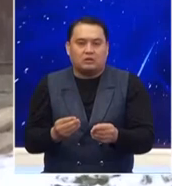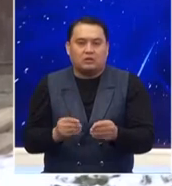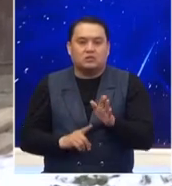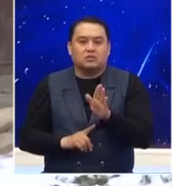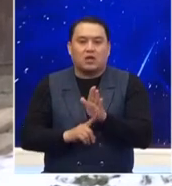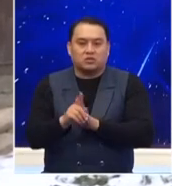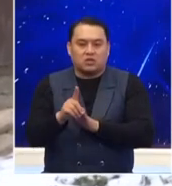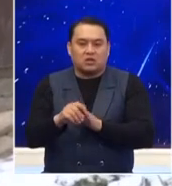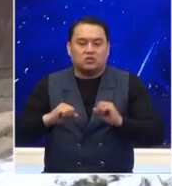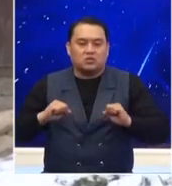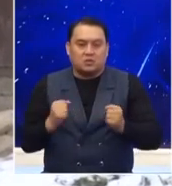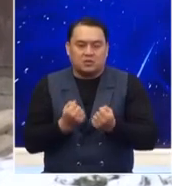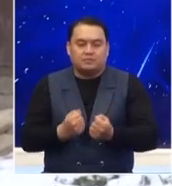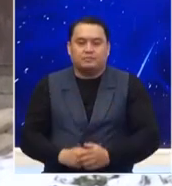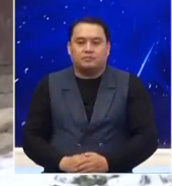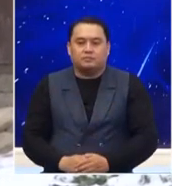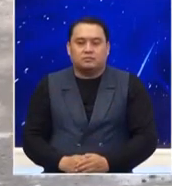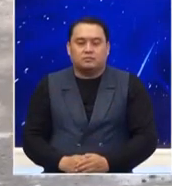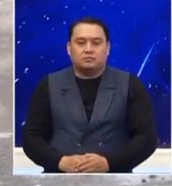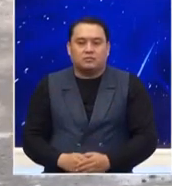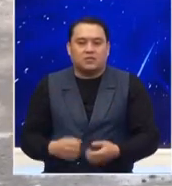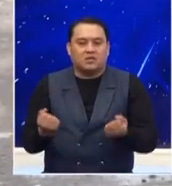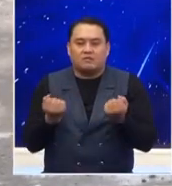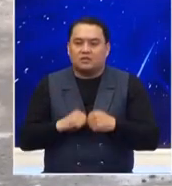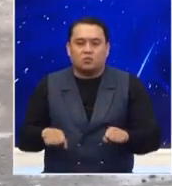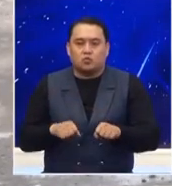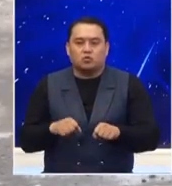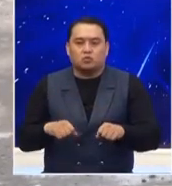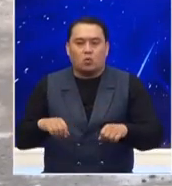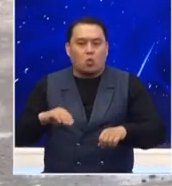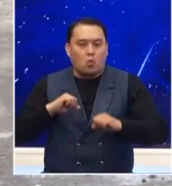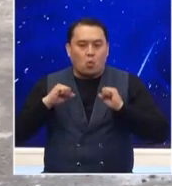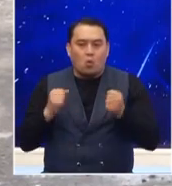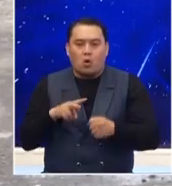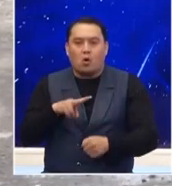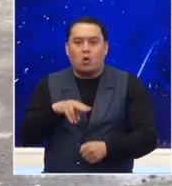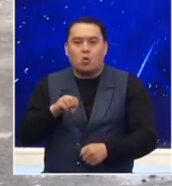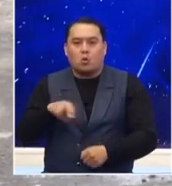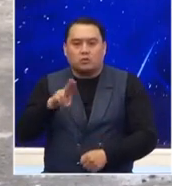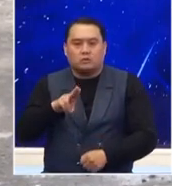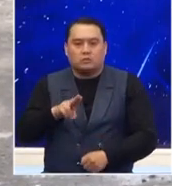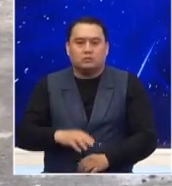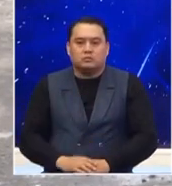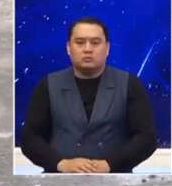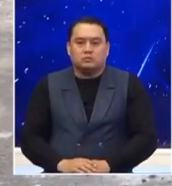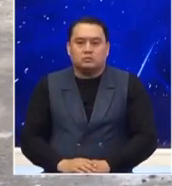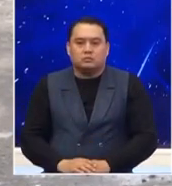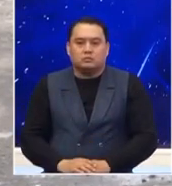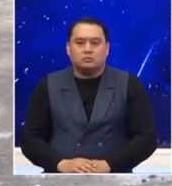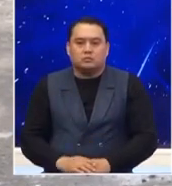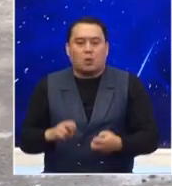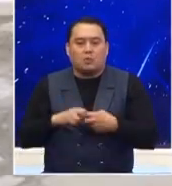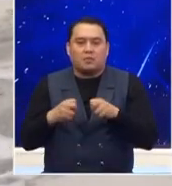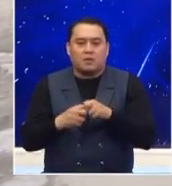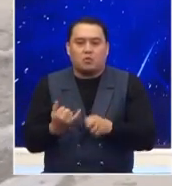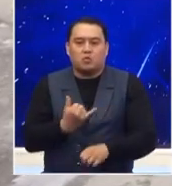начала зимы. Лед прямо в редукторах, натуральный лед прямо стоит. Вот такая проблема